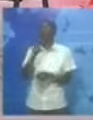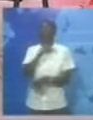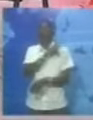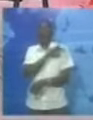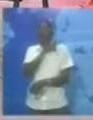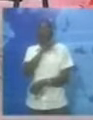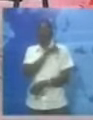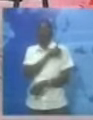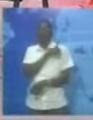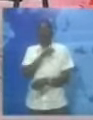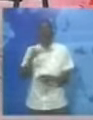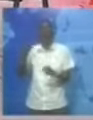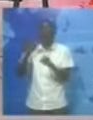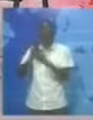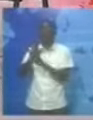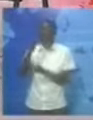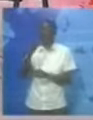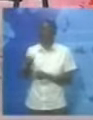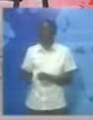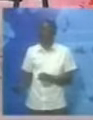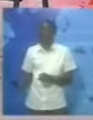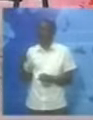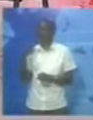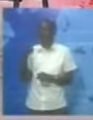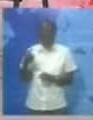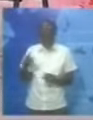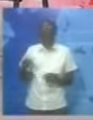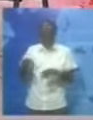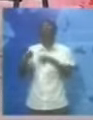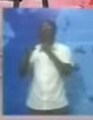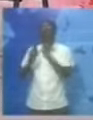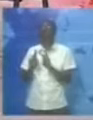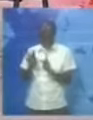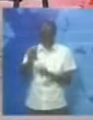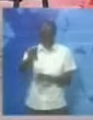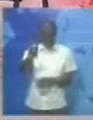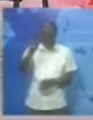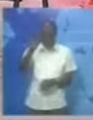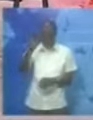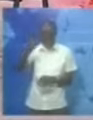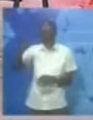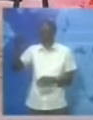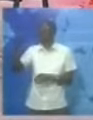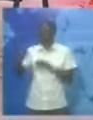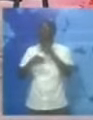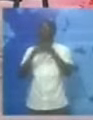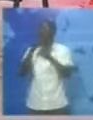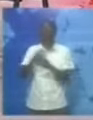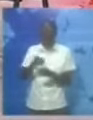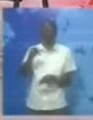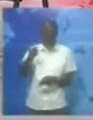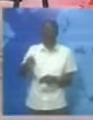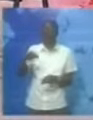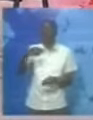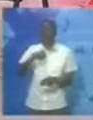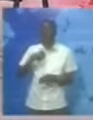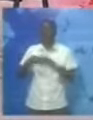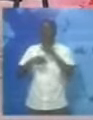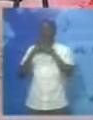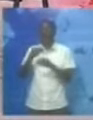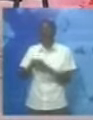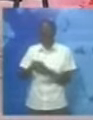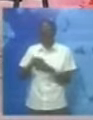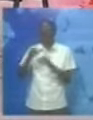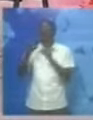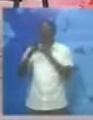Je fais plein de choses qui m'excitent beaucoup, qui me permettent de découvrir d'autres mondes que mon monde de départ, que le